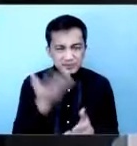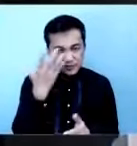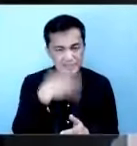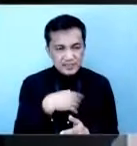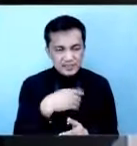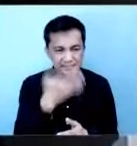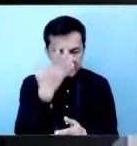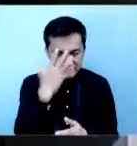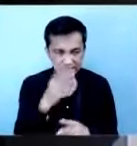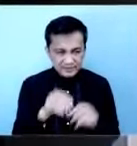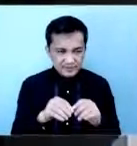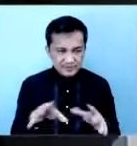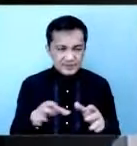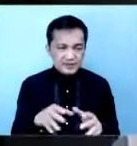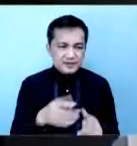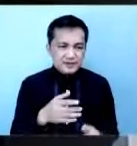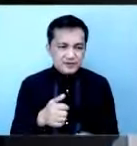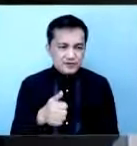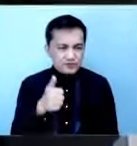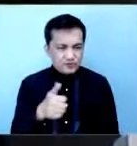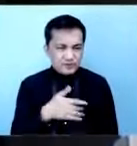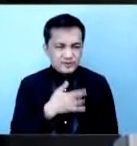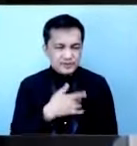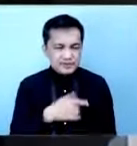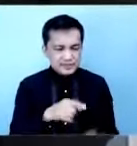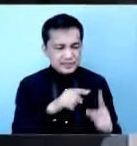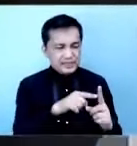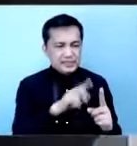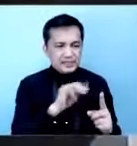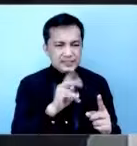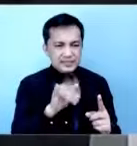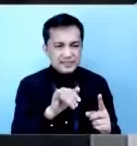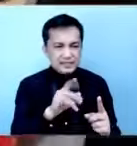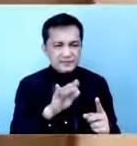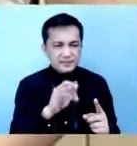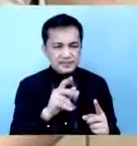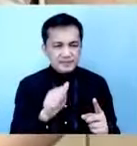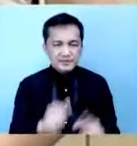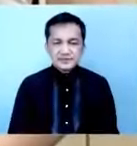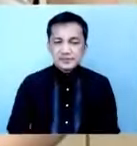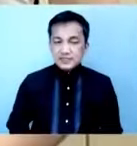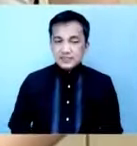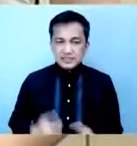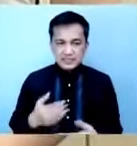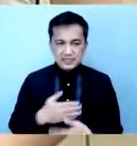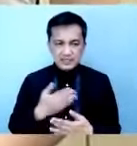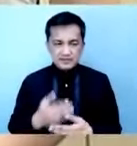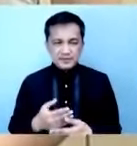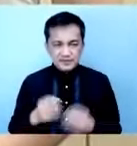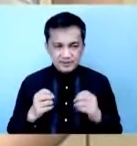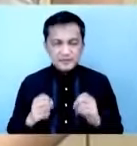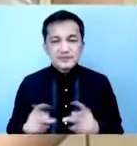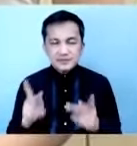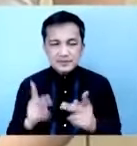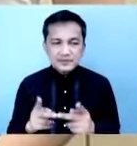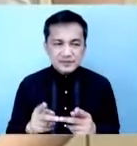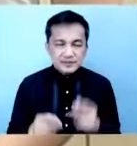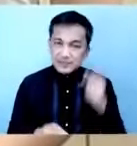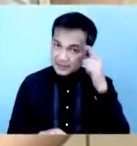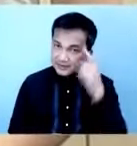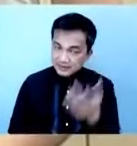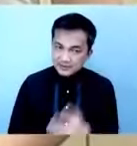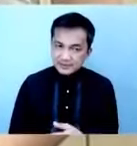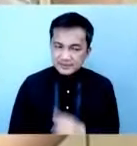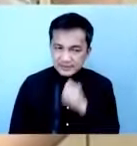sa pagpapakalat ng good vibes si Inday Fatima. I'm very happy because it's an opportunity for me, because isipin niyo po, hindi